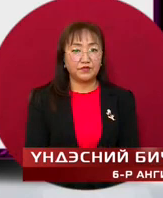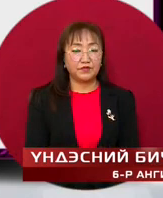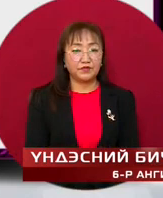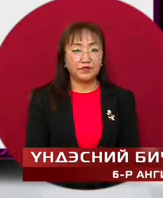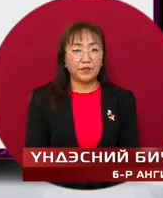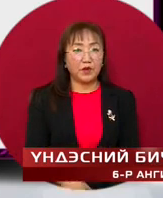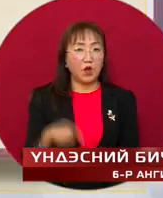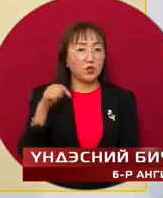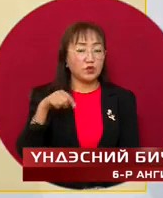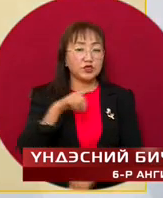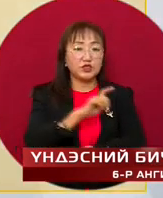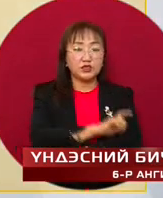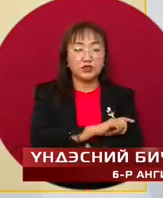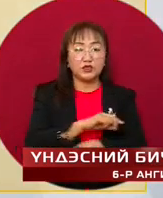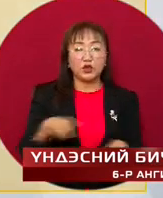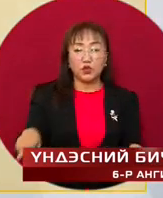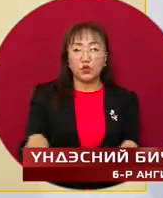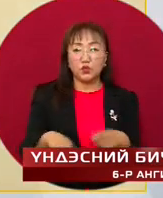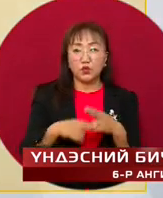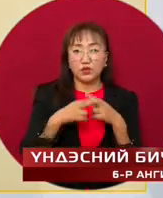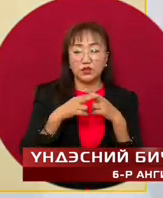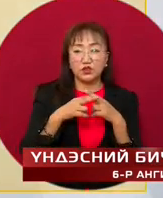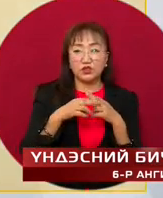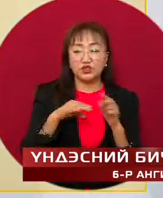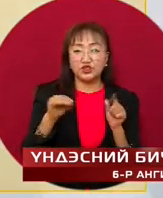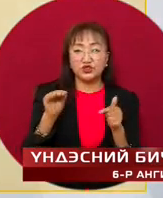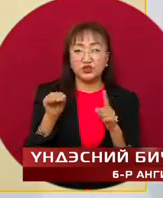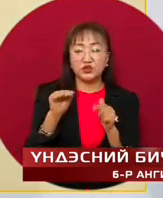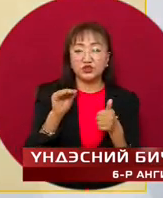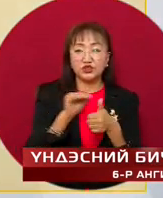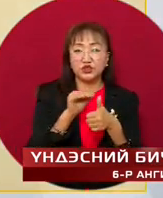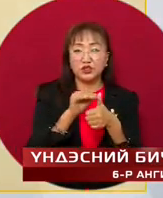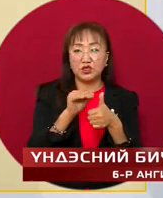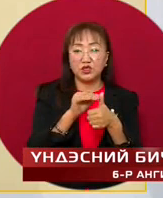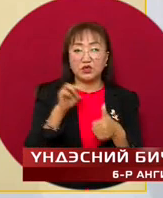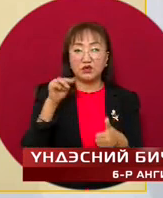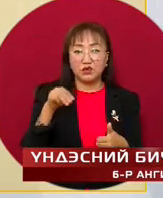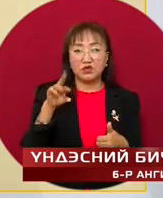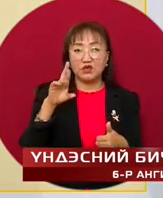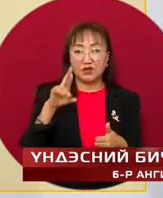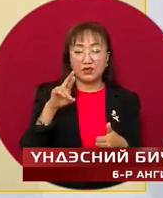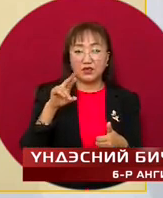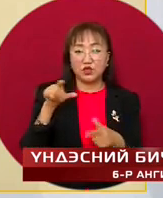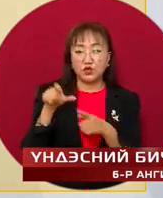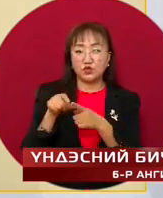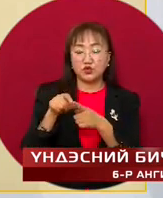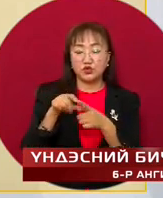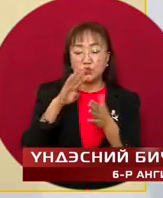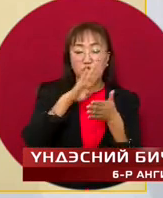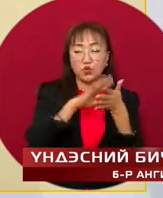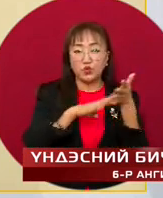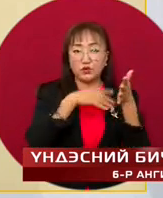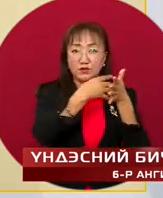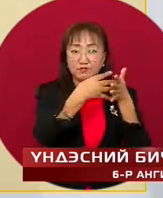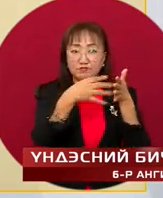За, өнөөдрийн хичээлээ бүгд дүгнээд жинхэнэ нэрийн тий ялгалын нөхцөлийг доор хүснэгтийн дагуу ангилж хичээд дүгнэлт гаргая.